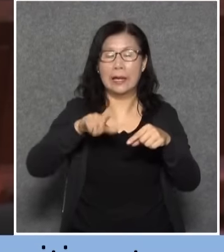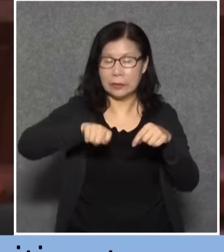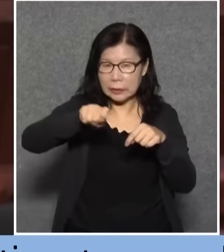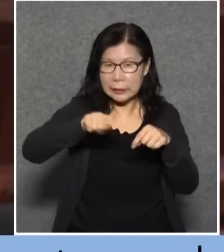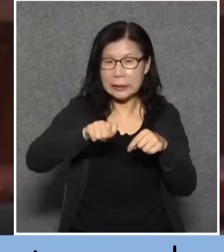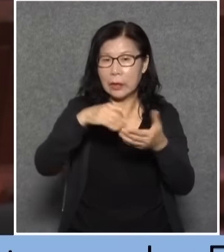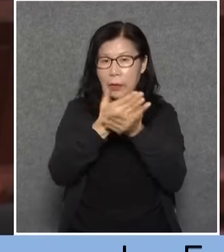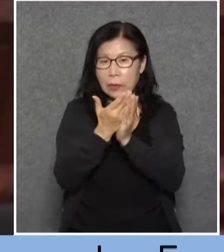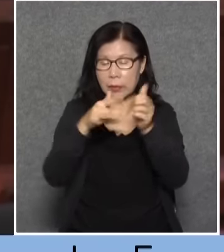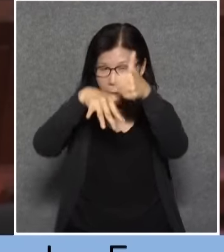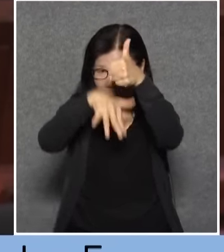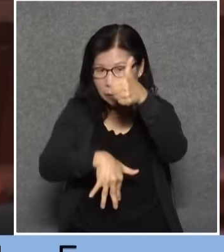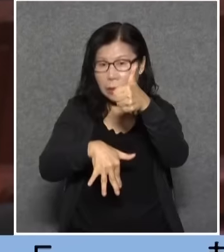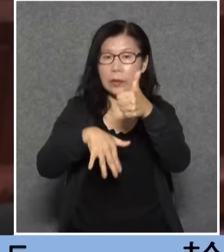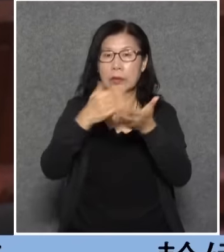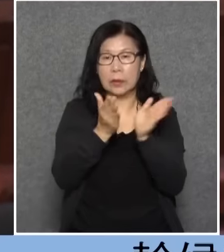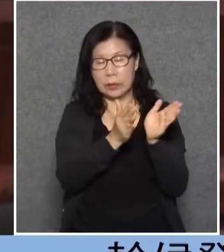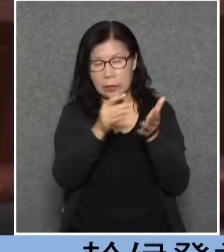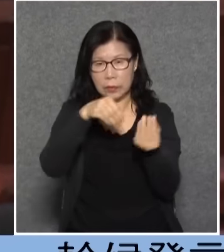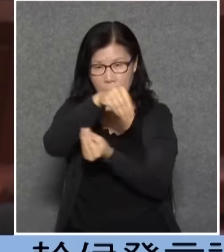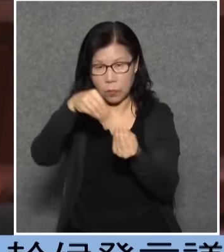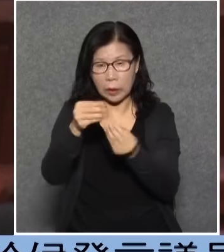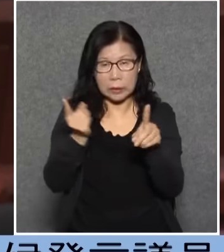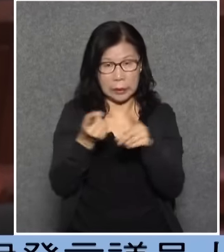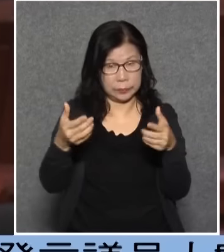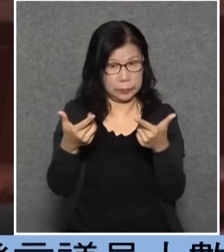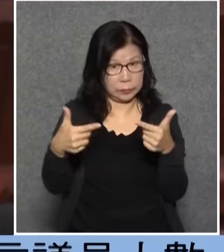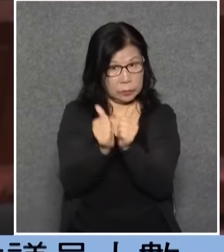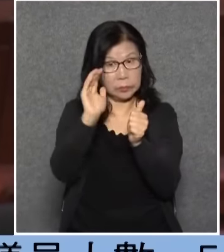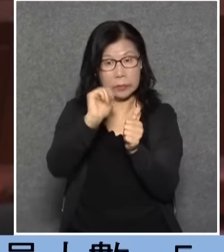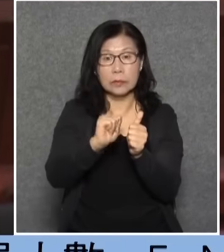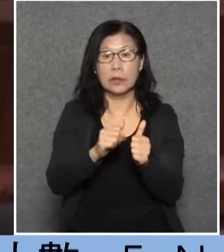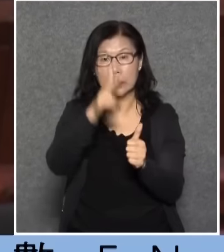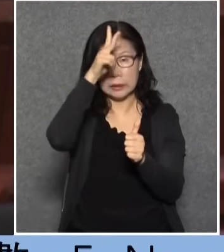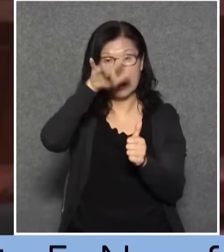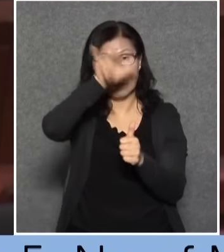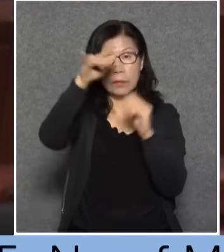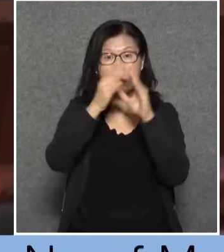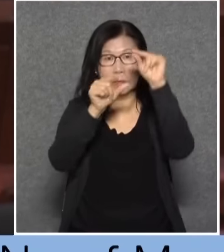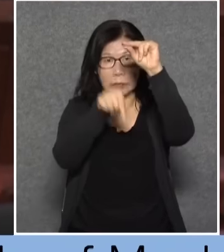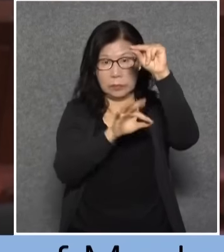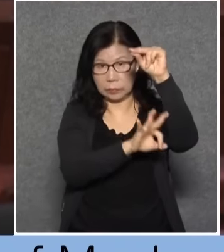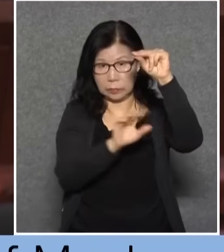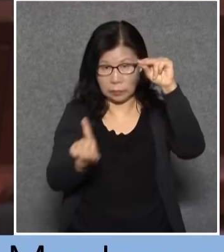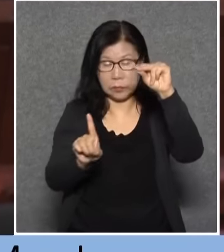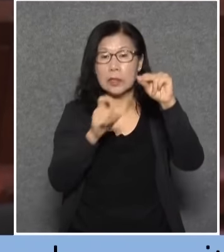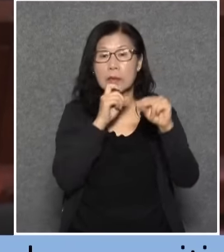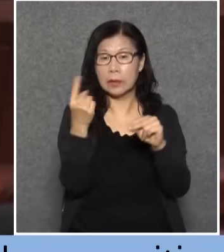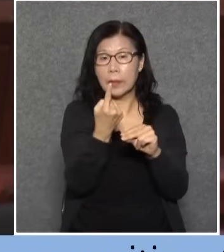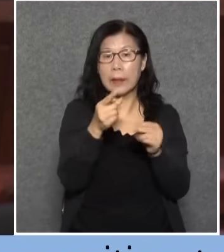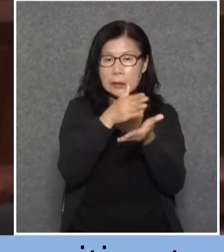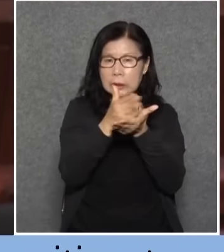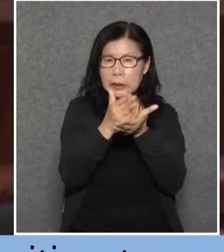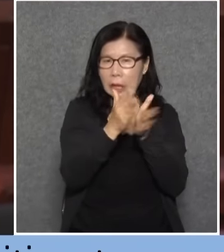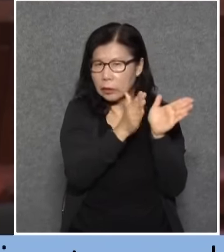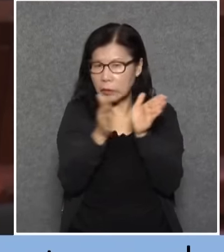統在不同運作情況下的可靠性。民航處人員在7月31日其中一次的測試過程